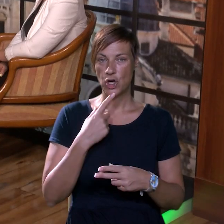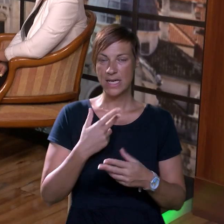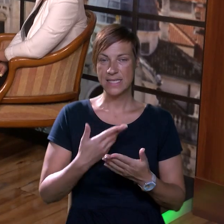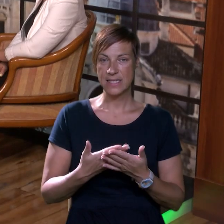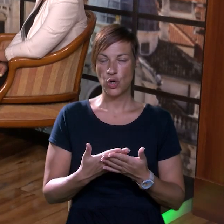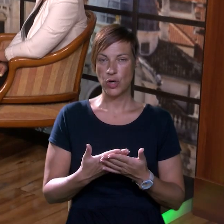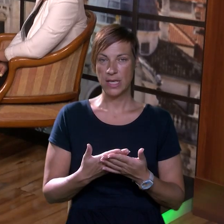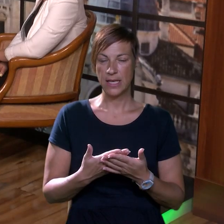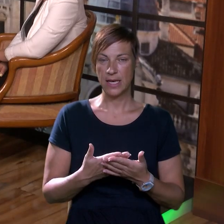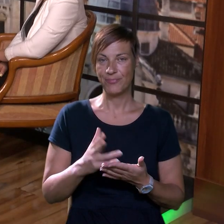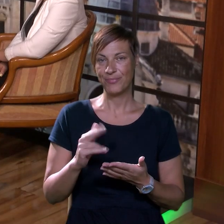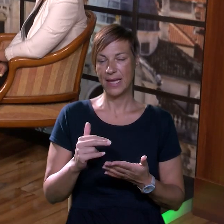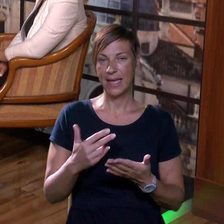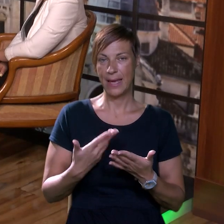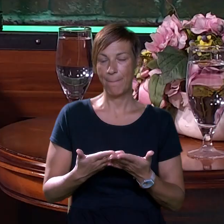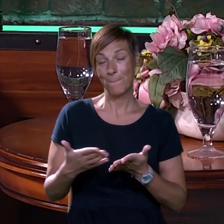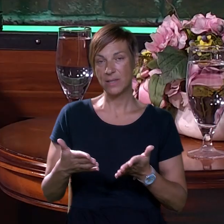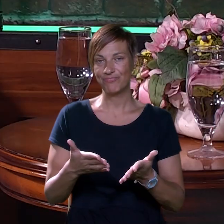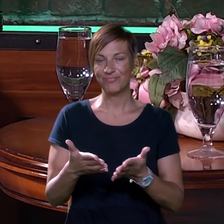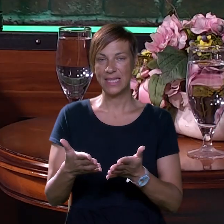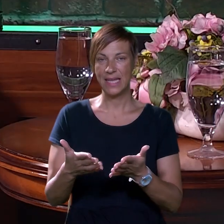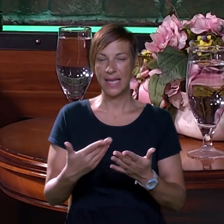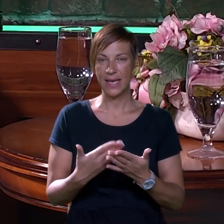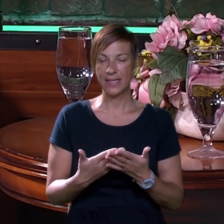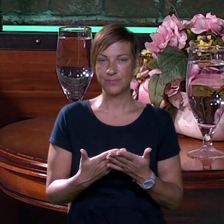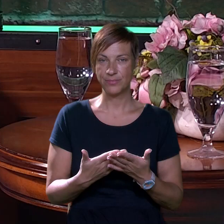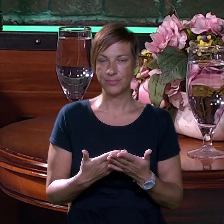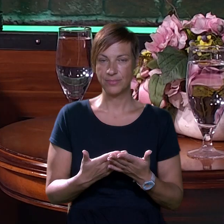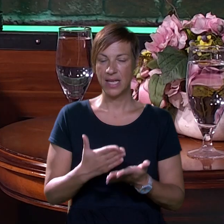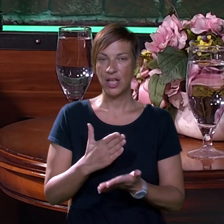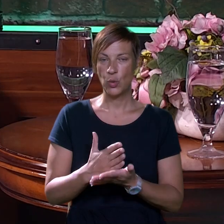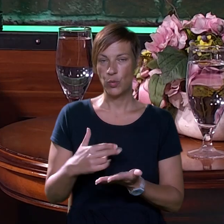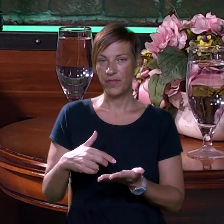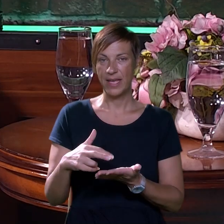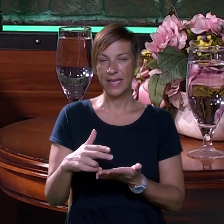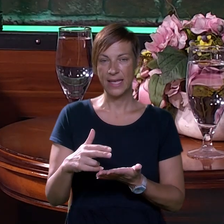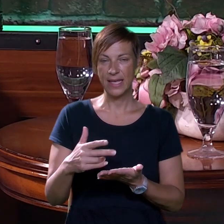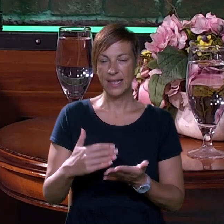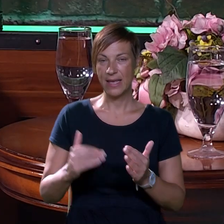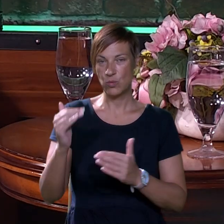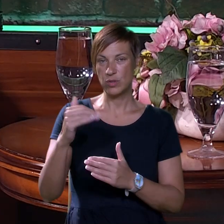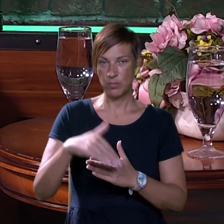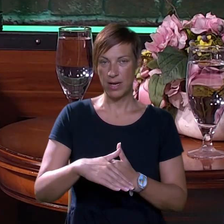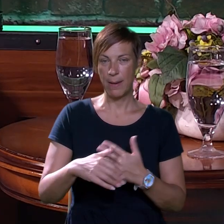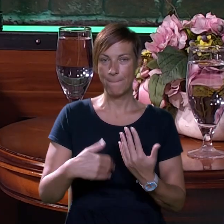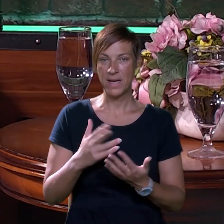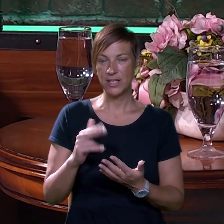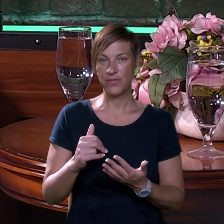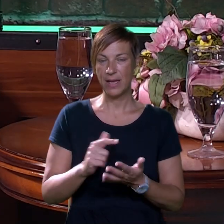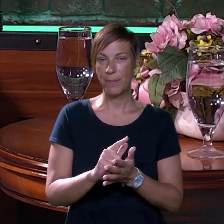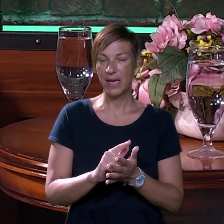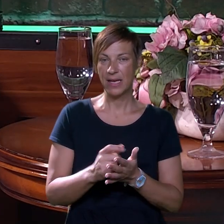koja ima svoj nekakav tijek, uvijek ide, ima uspona i padova,